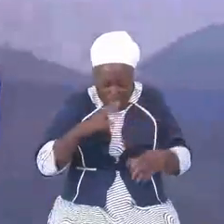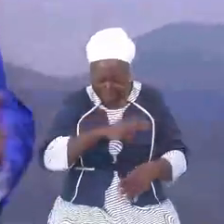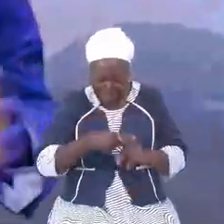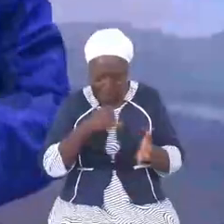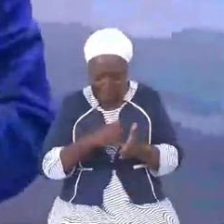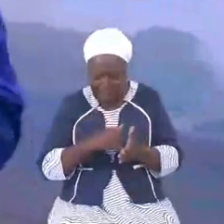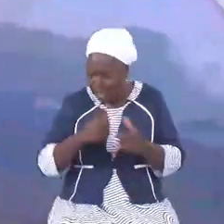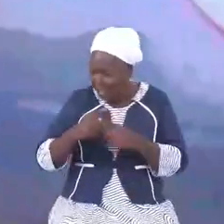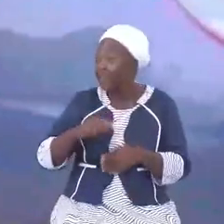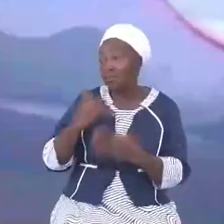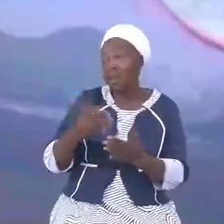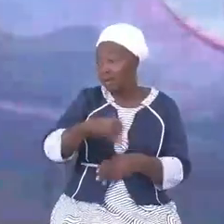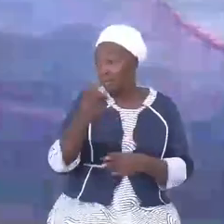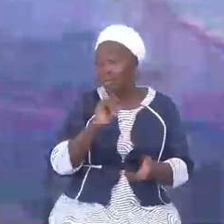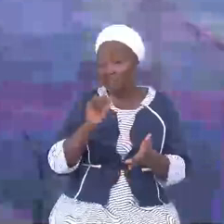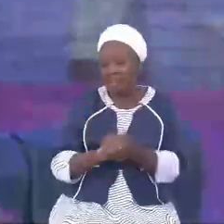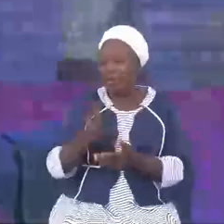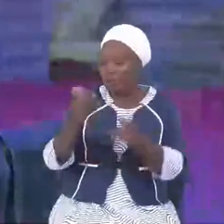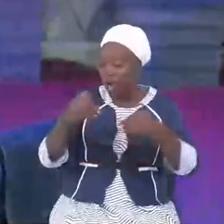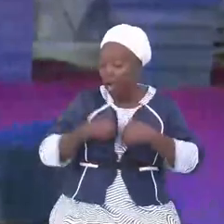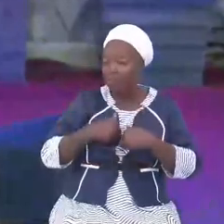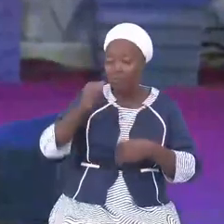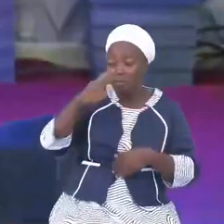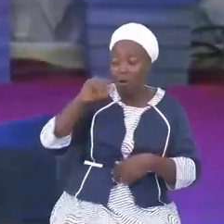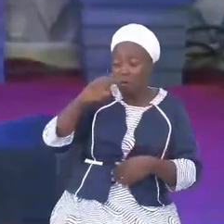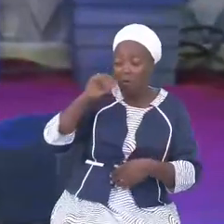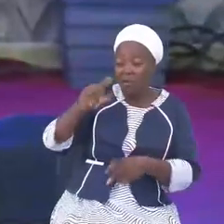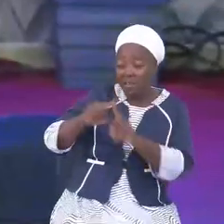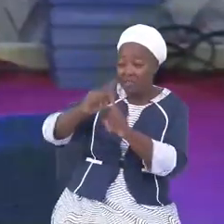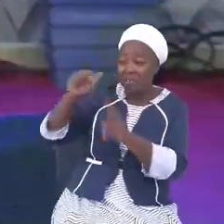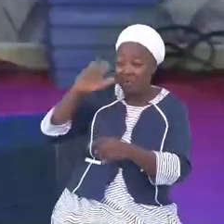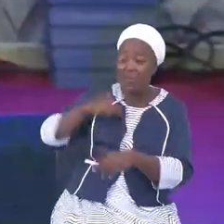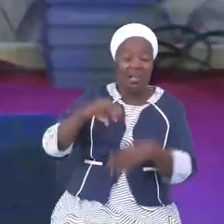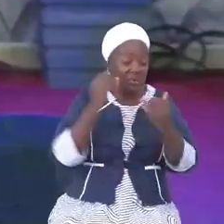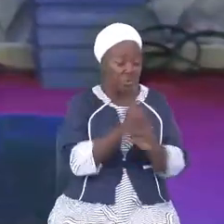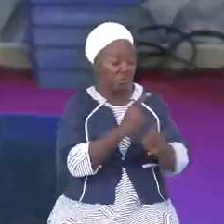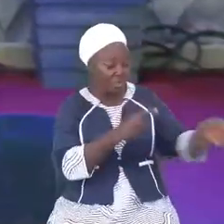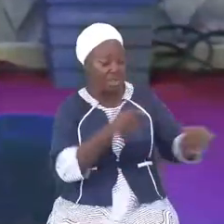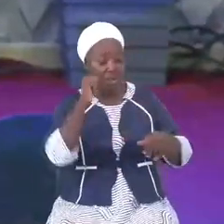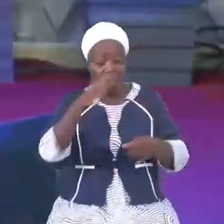de femme en femme. Une femme ici, une femme à l'étranger, une femme partout.